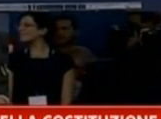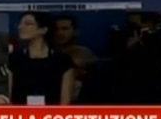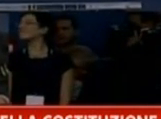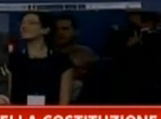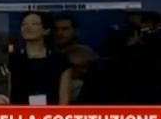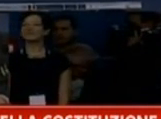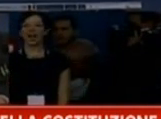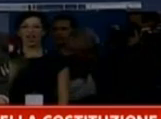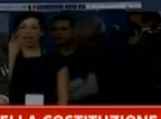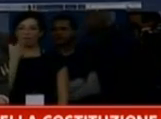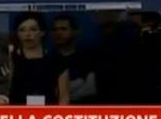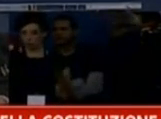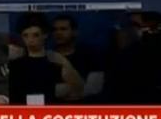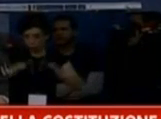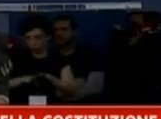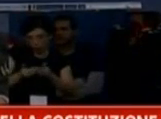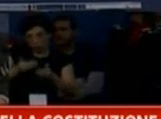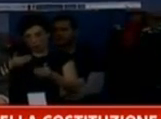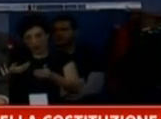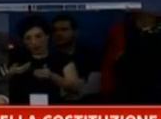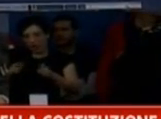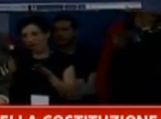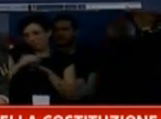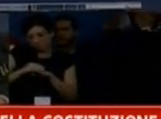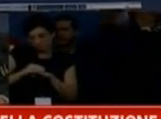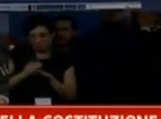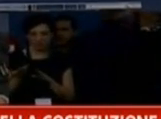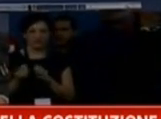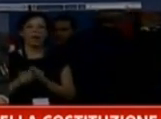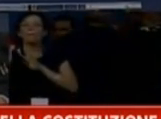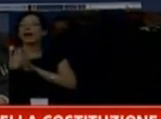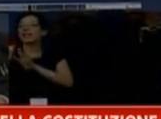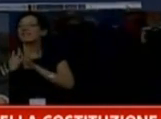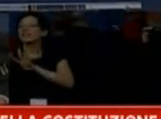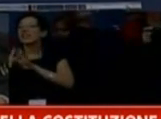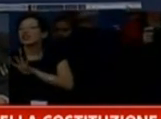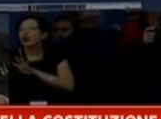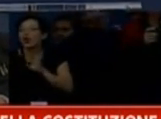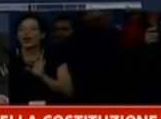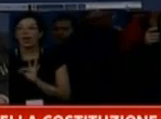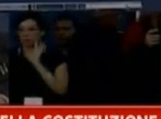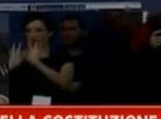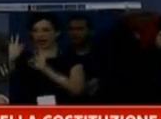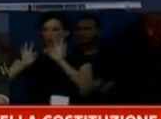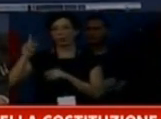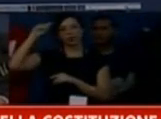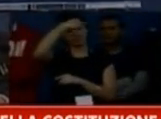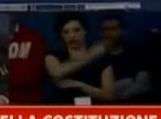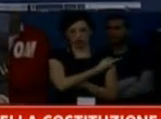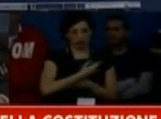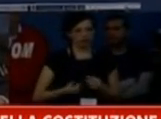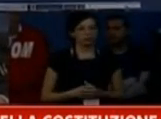Queste manifestazioni sono difficili da organizzare, ma certo danno una grande